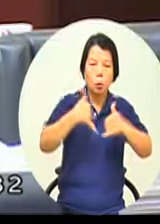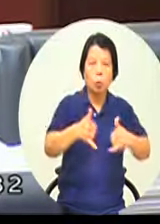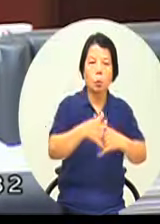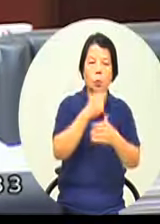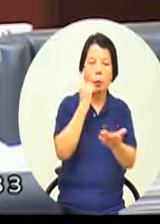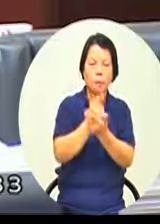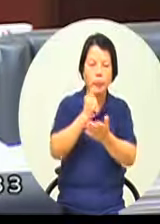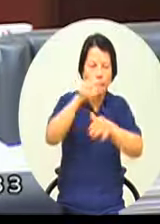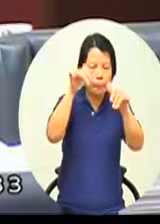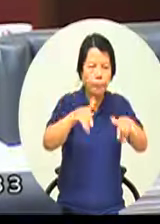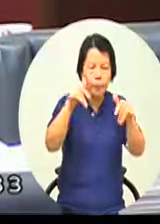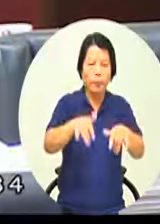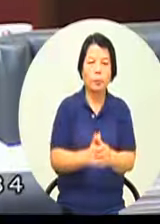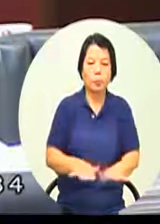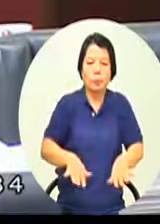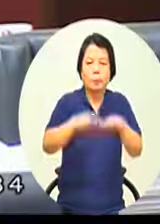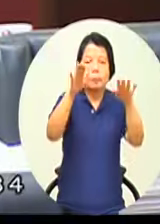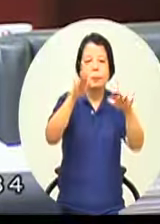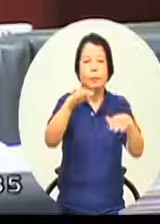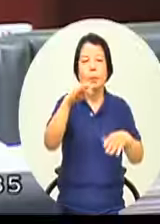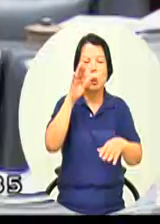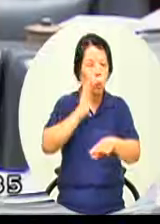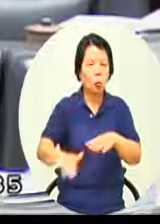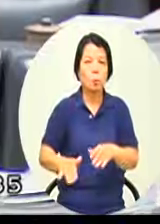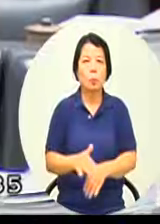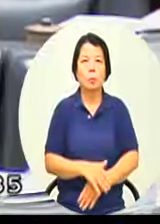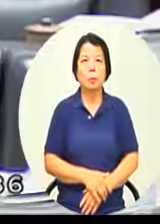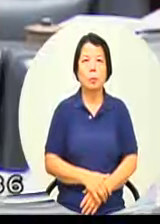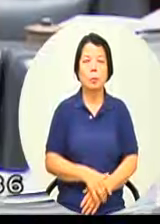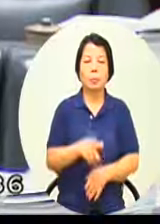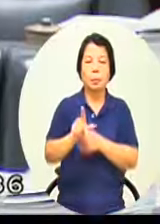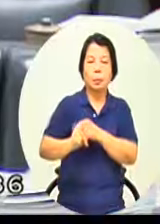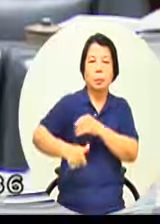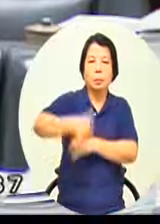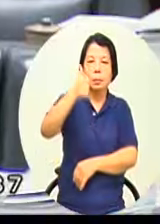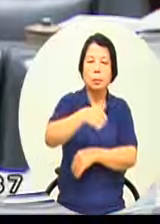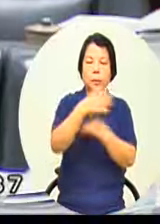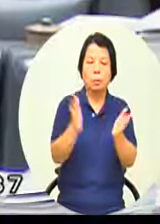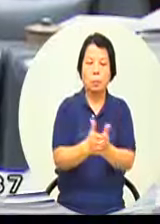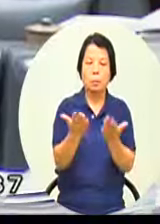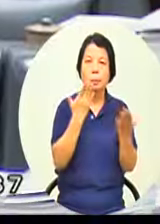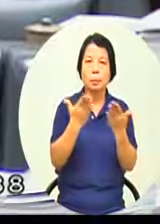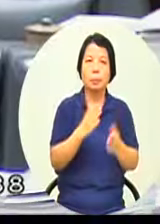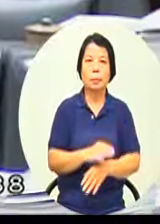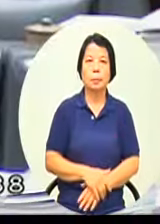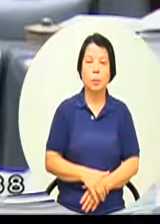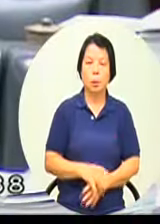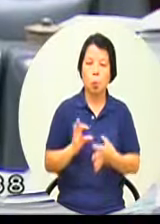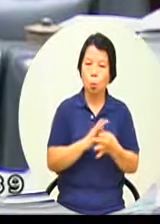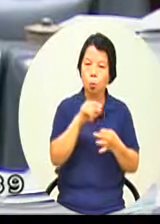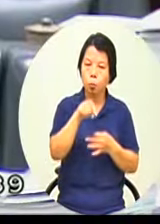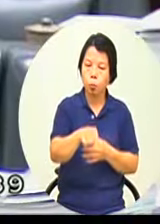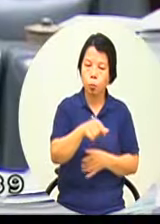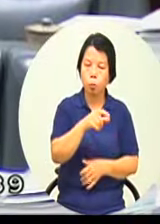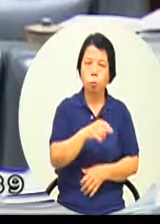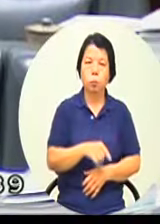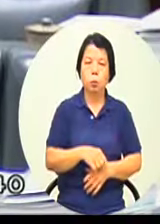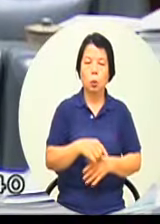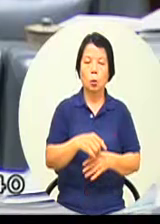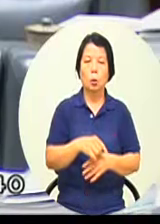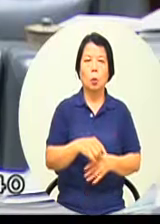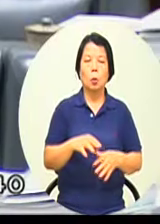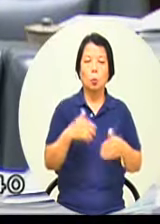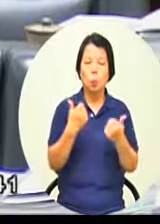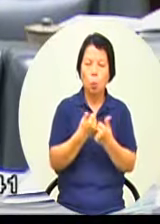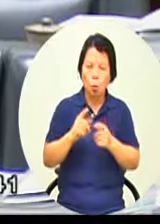淹哦，我想这个我们科长也应该都很清楚了哈。为了这个事情，我们在那边已经会